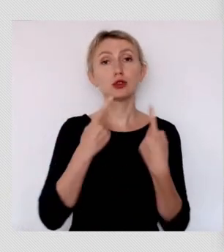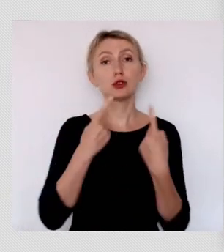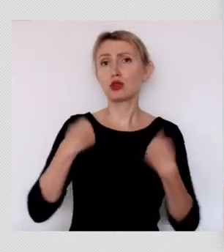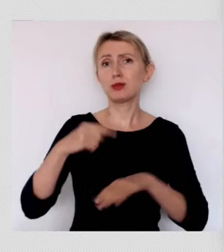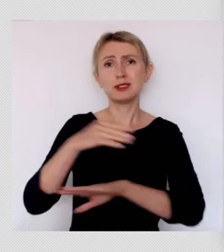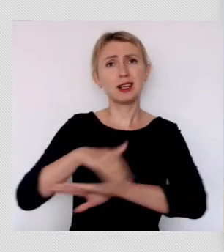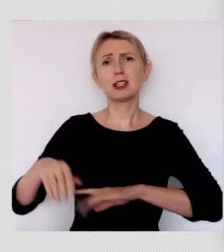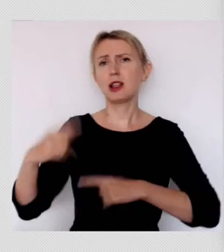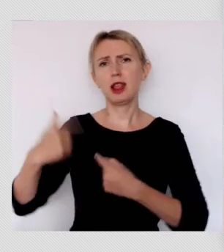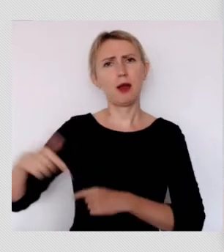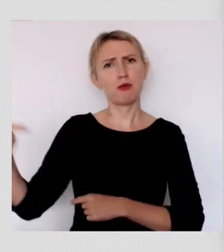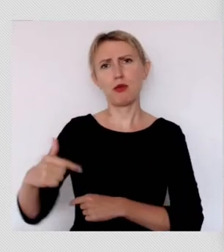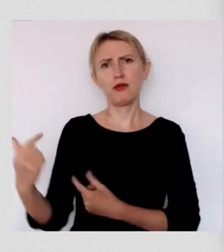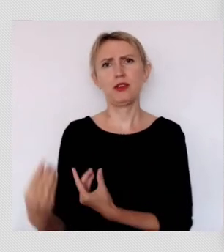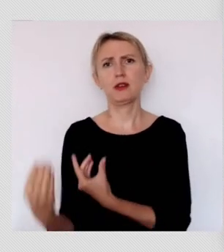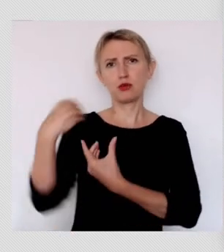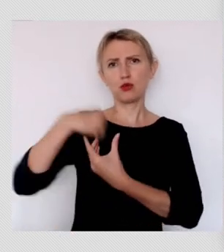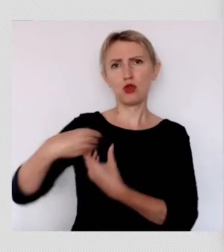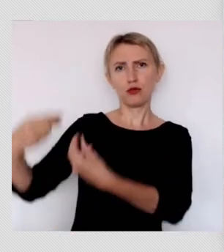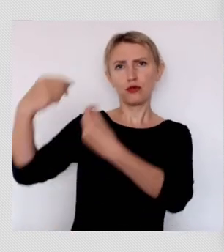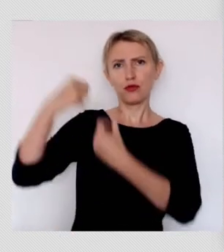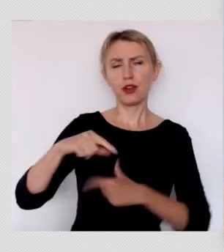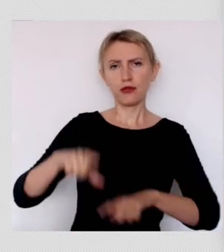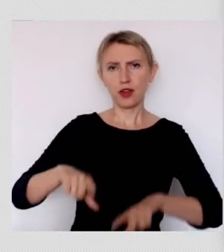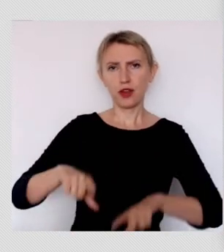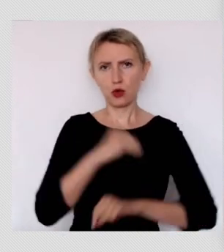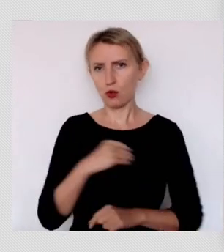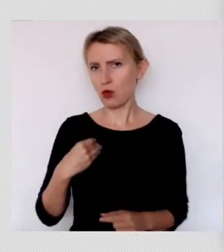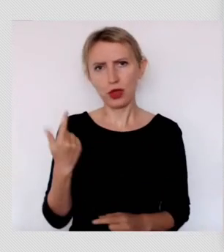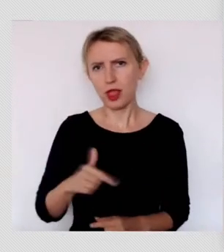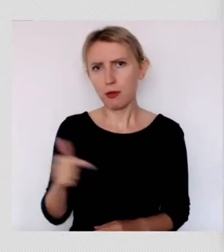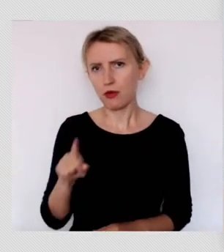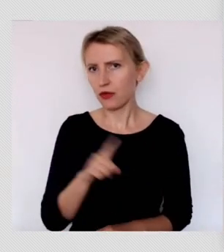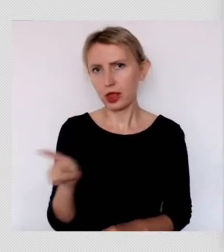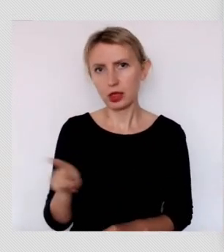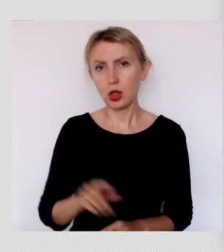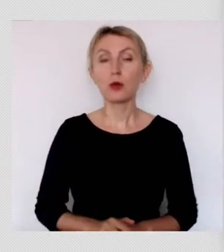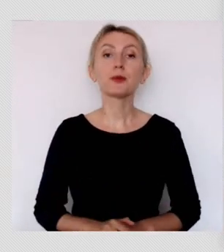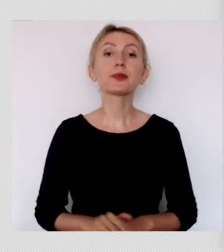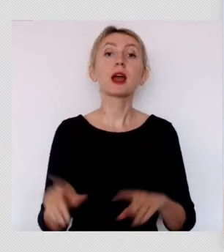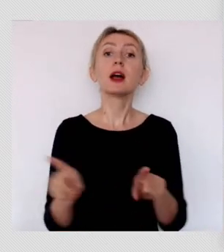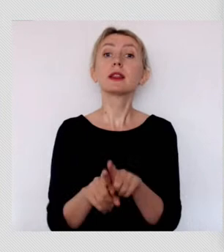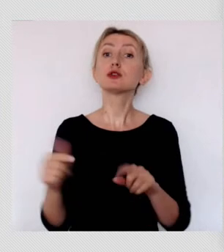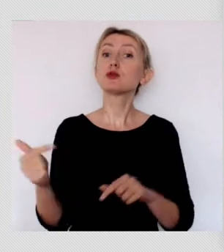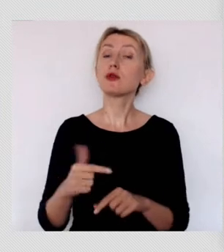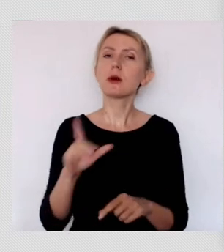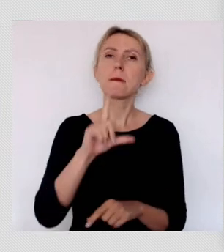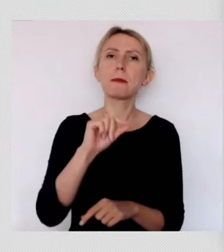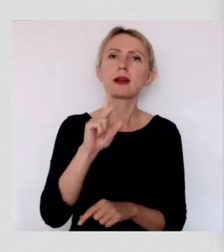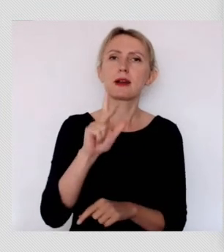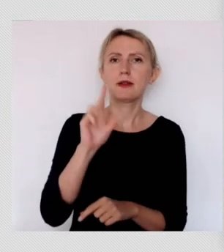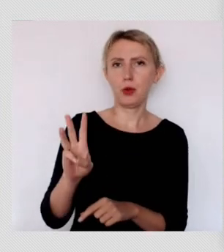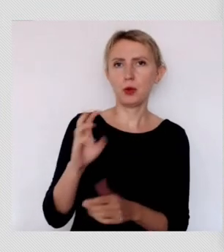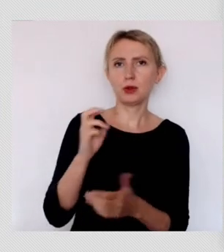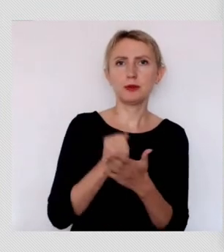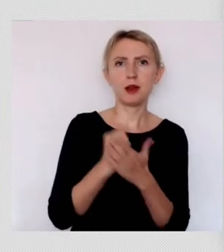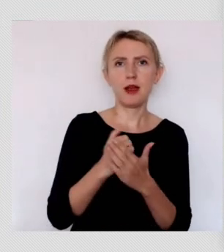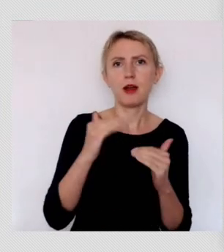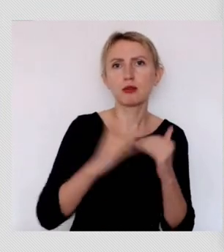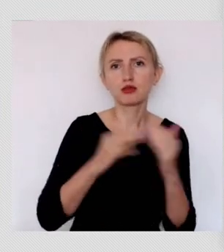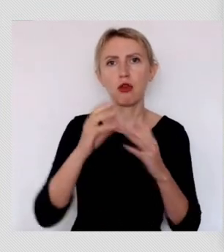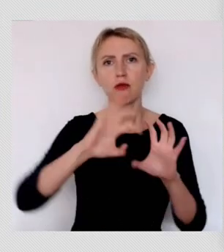zagraniczne nie powinny współuczestniczyć w finansowaniu wyborów Rzeczypospolitej. To samo dotyczyć powinno PKW, czyli kwestia struktury,